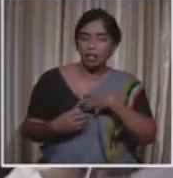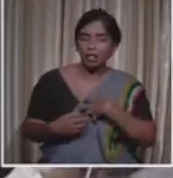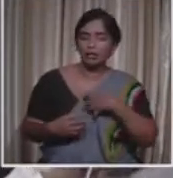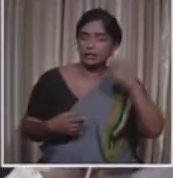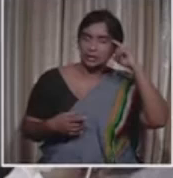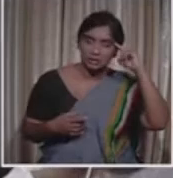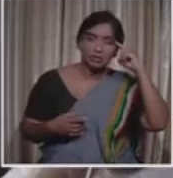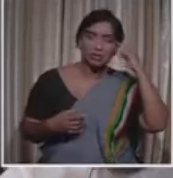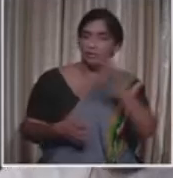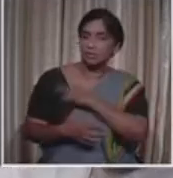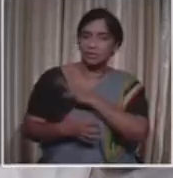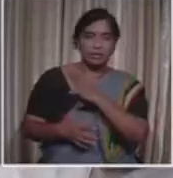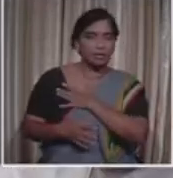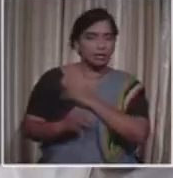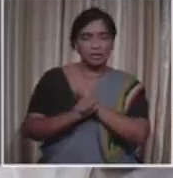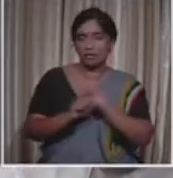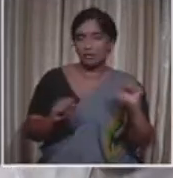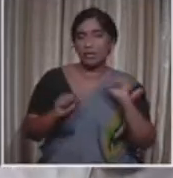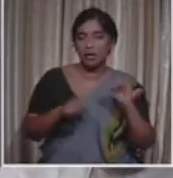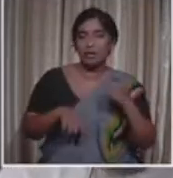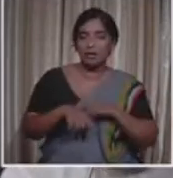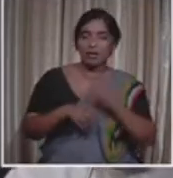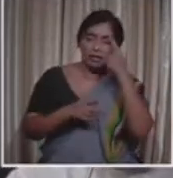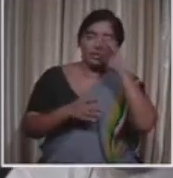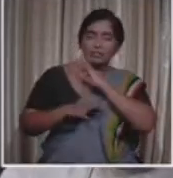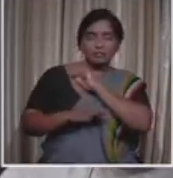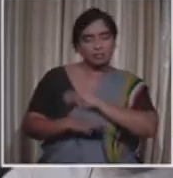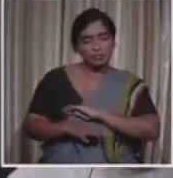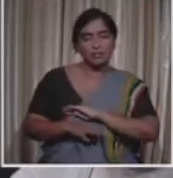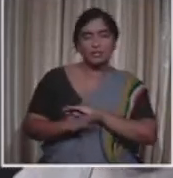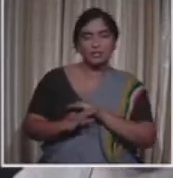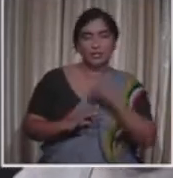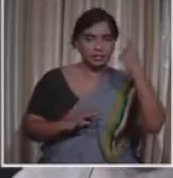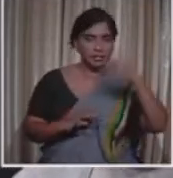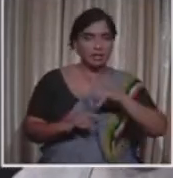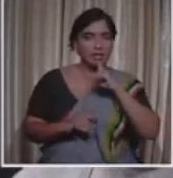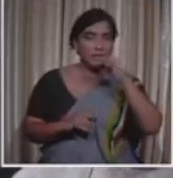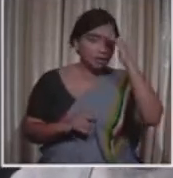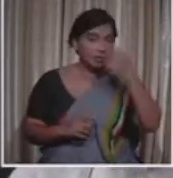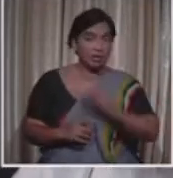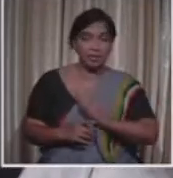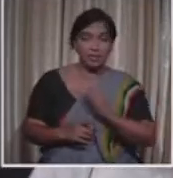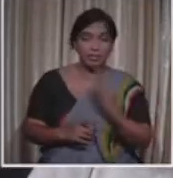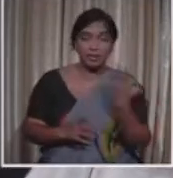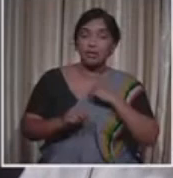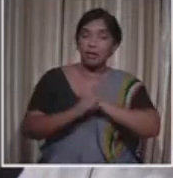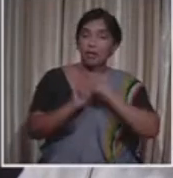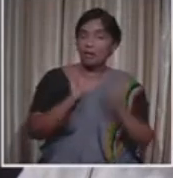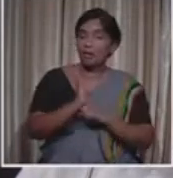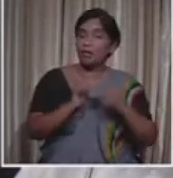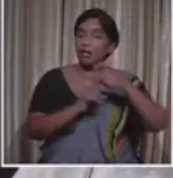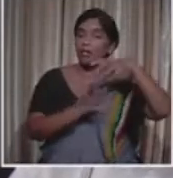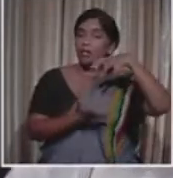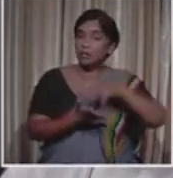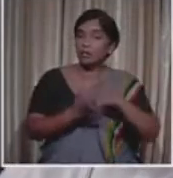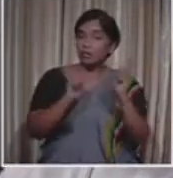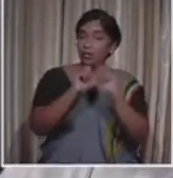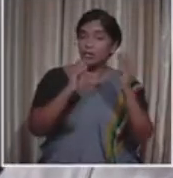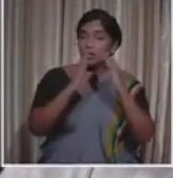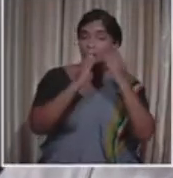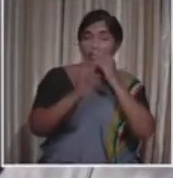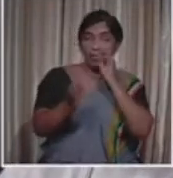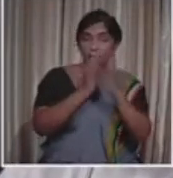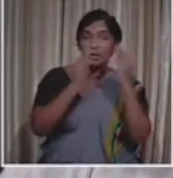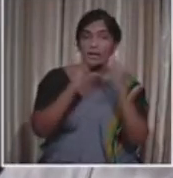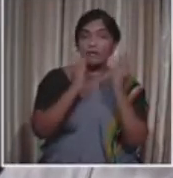වේදනාවක් වෛරයක් ක්‍රෝධයක් නැහැ මම මේ මොහොත මේක සමනය කරගත්තා නියෝජ්‍ය කතානායකතුමනි මට විතරක් නෙවෙයි ගාල්ල දිස්ත්‍රික්කයේ විනාශ කරපු ගෙවල් 29ක්